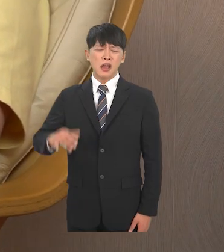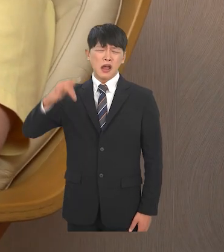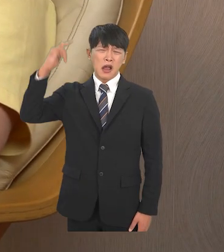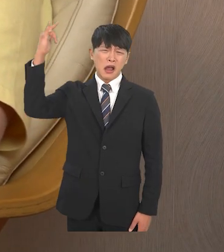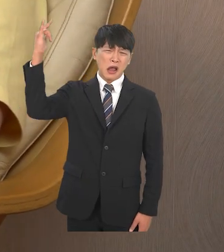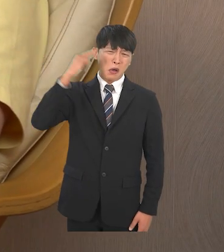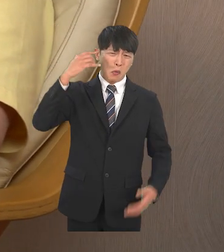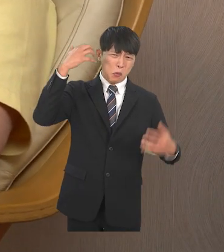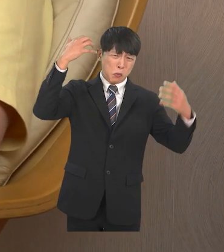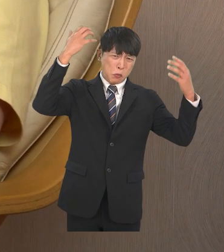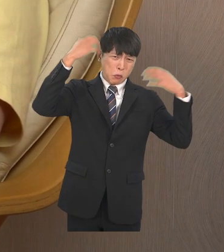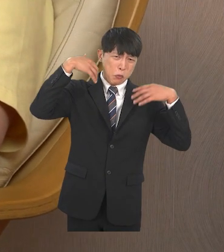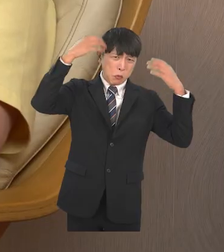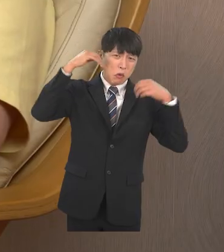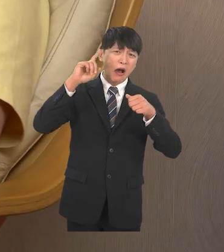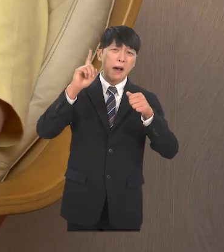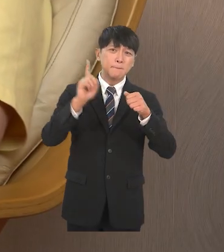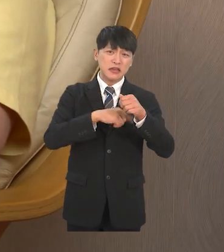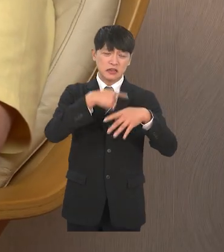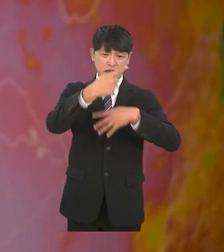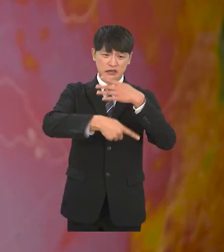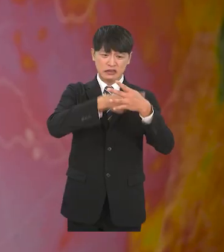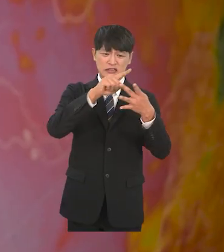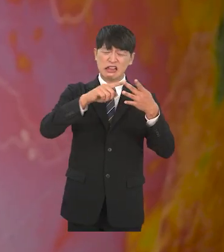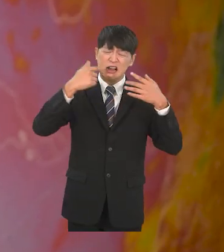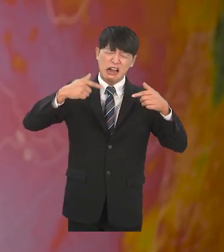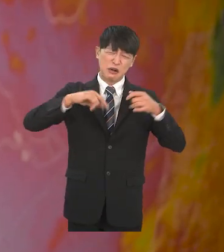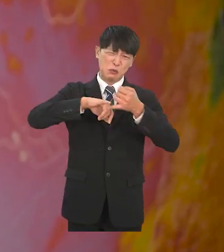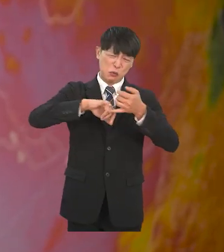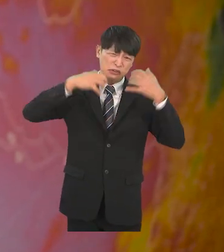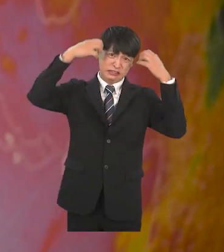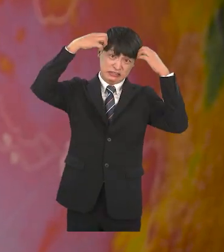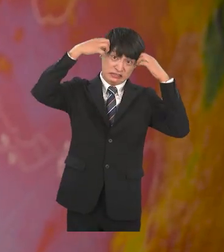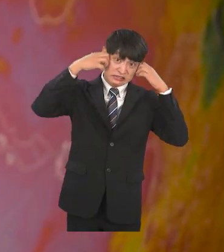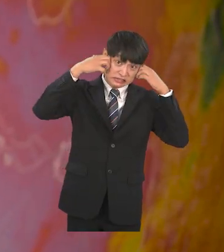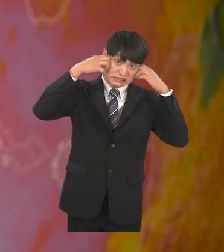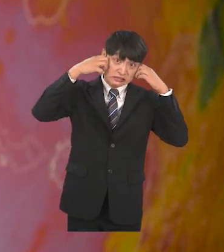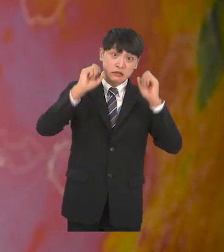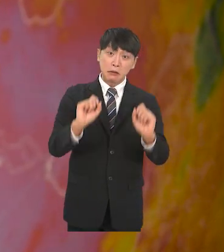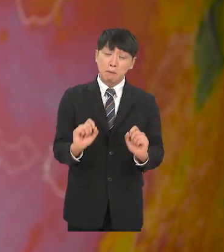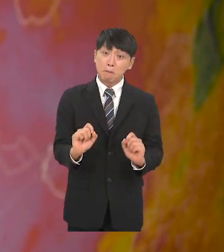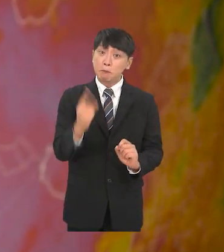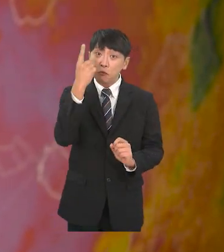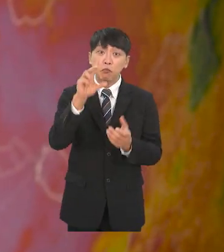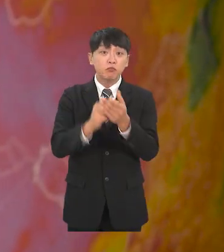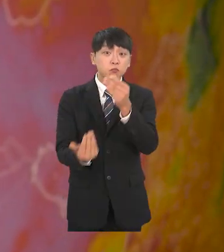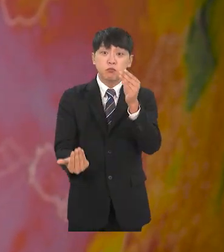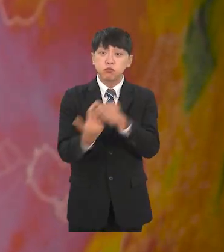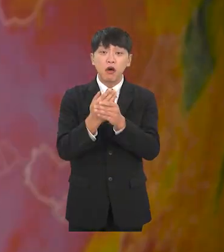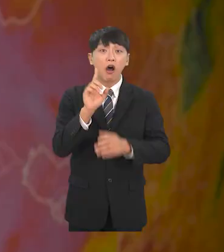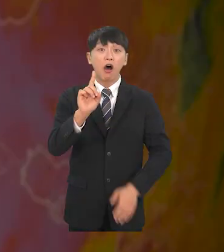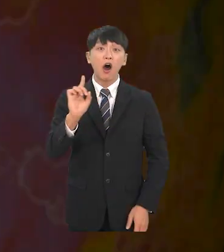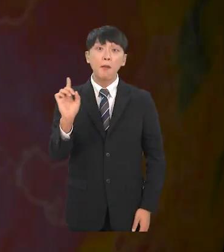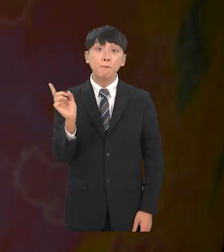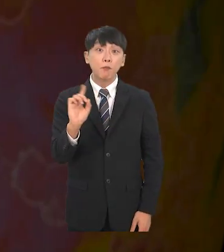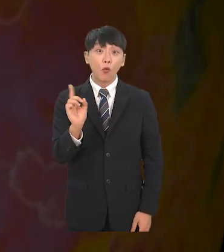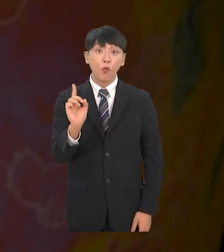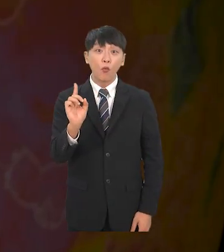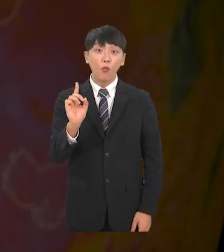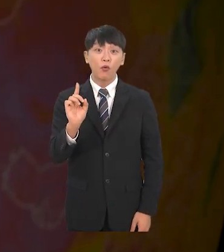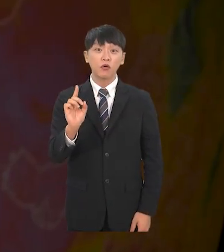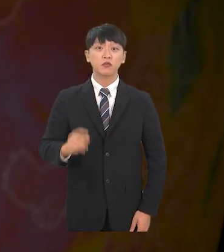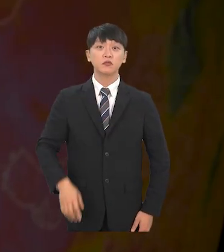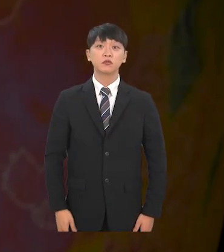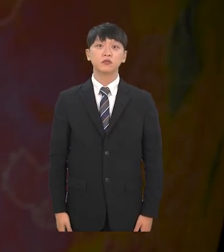강력한 무더위로 여름에 꼭 함께하는 폭염. 이와 동반되는 재해 한 가지가 더 있는데요. 이것은